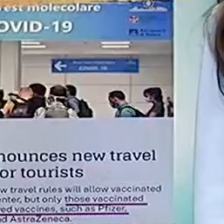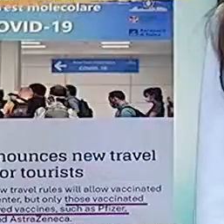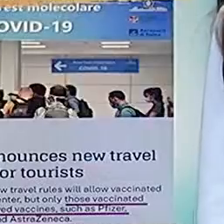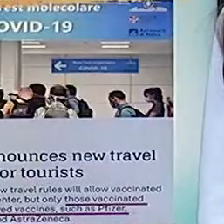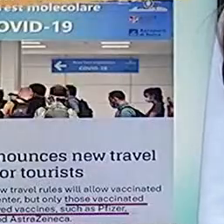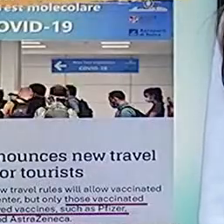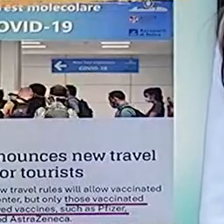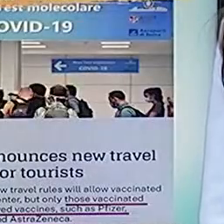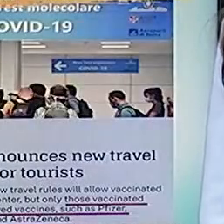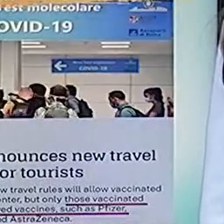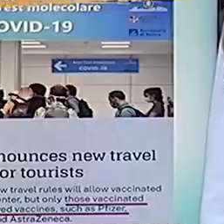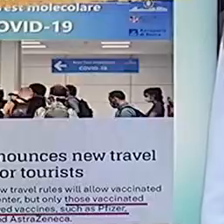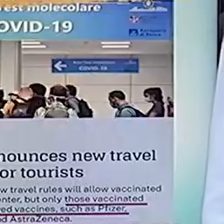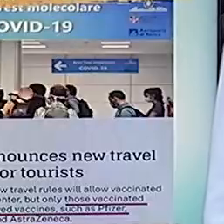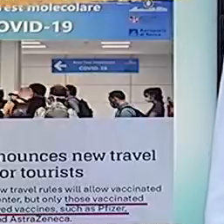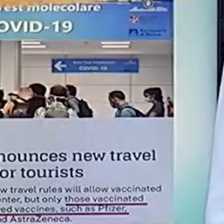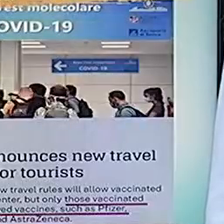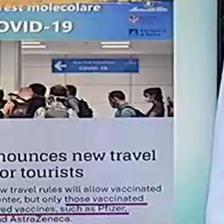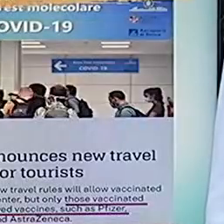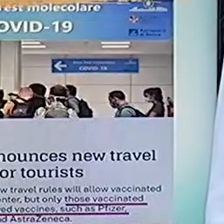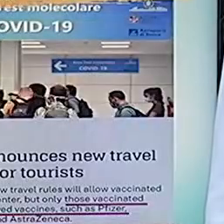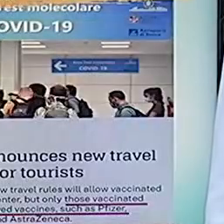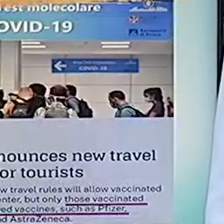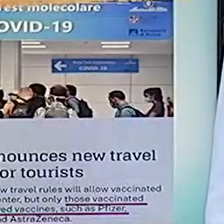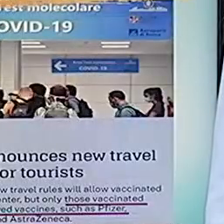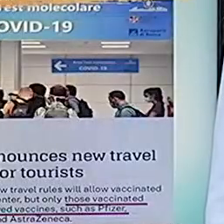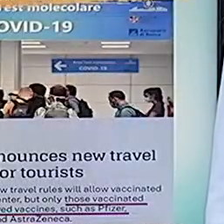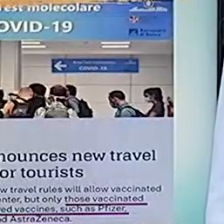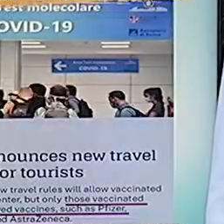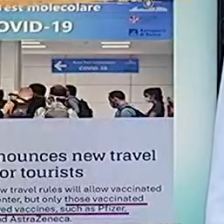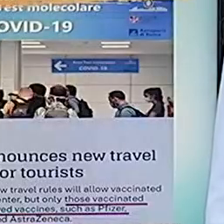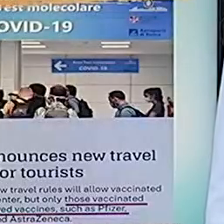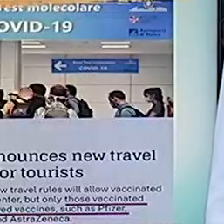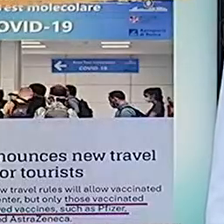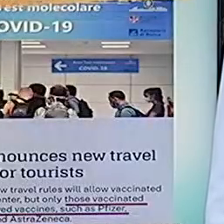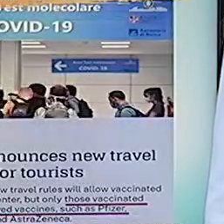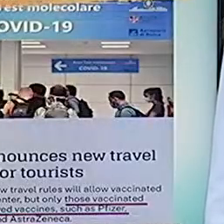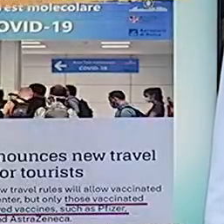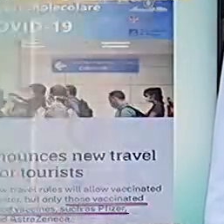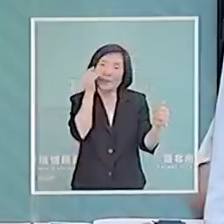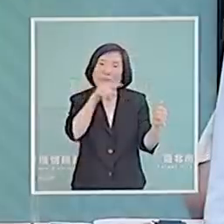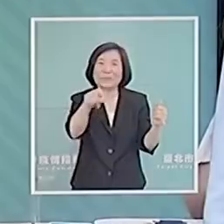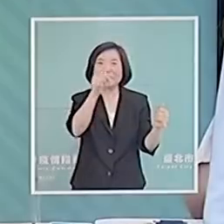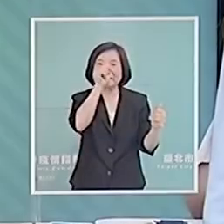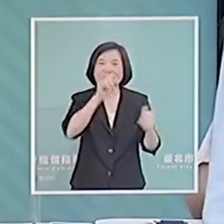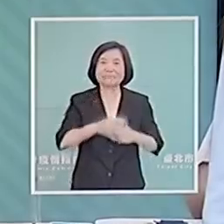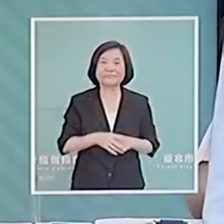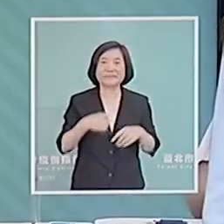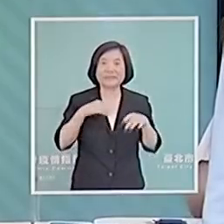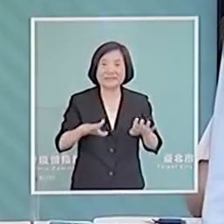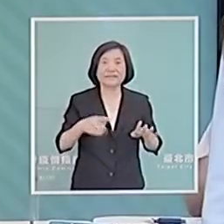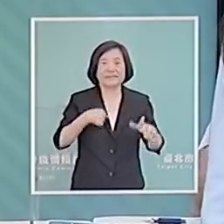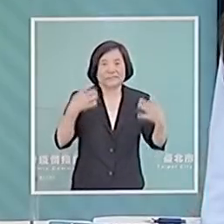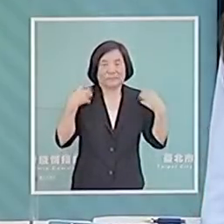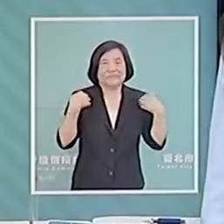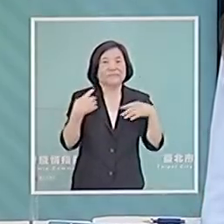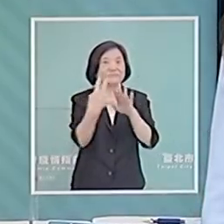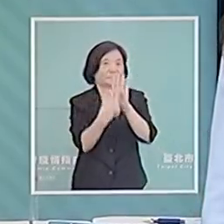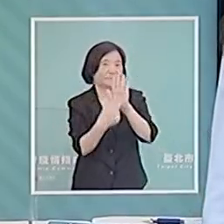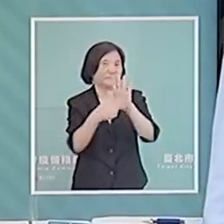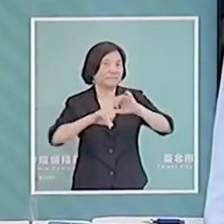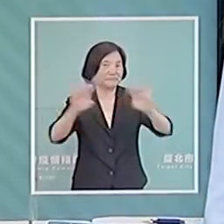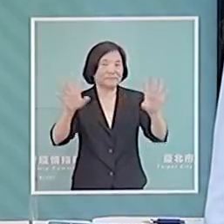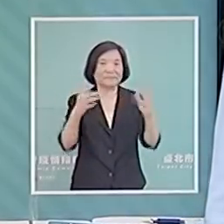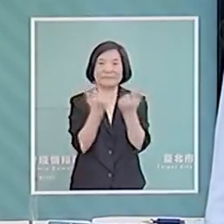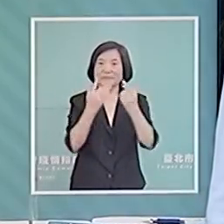这个画面上面，你看到就是台北上柯文哲其实正在主持记者会啊，那他提到了几个重点呢，他就说请大